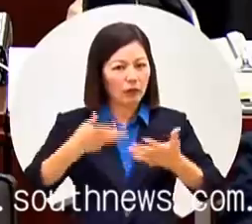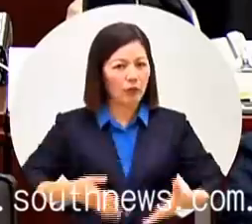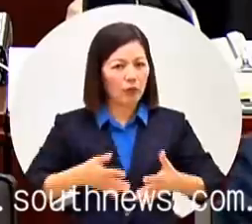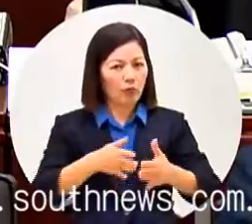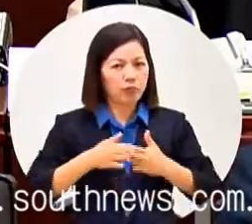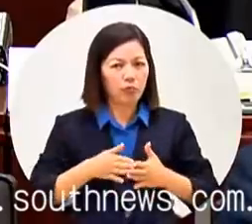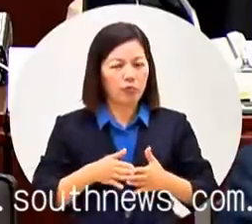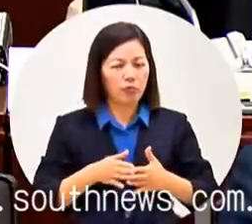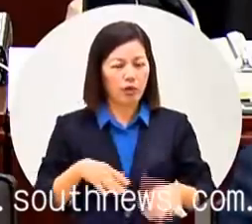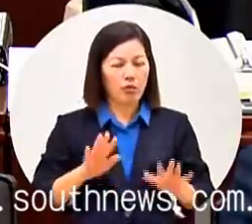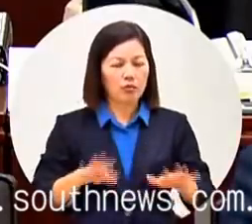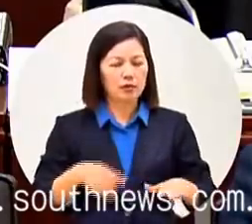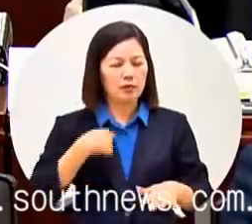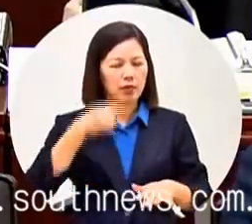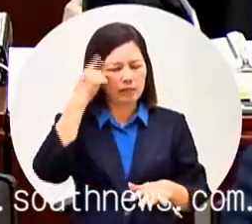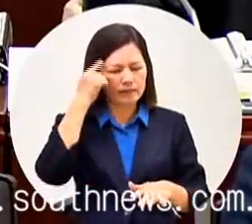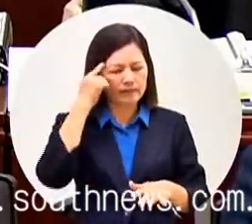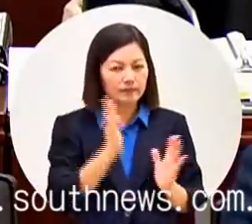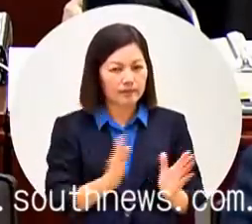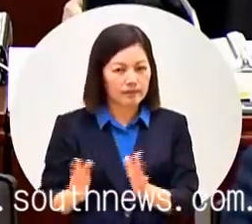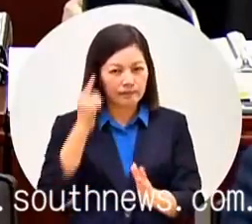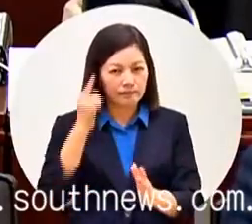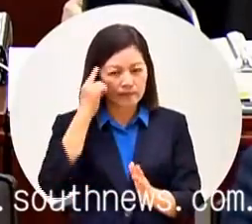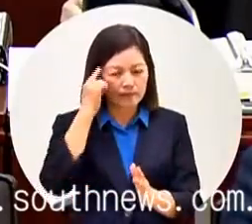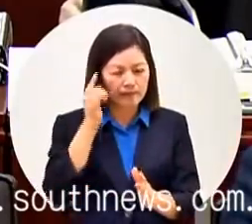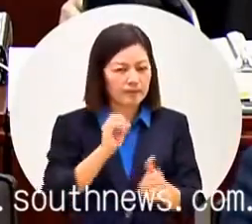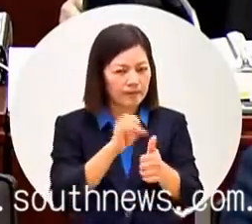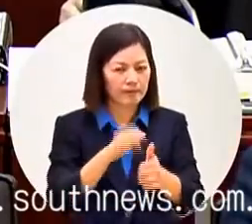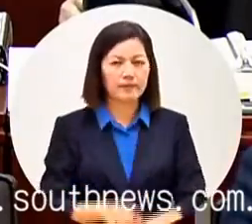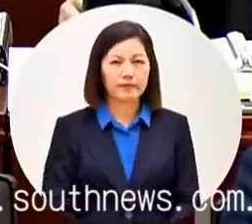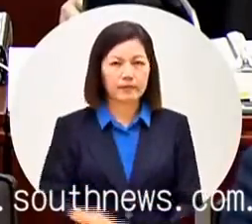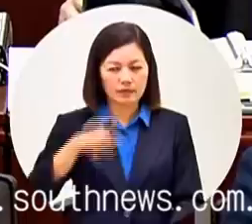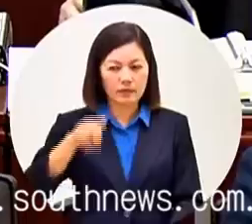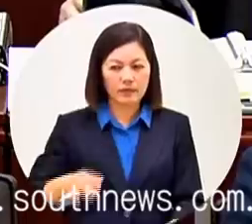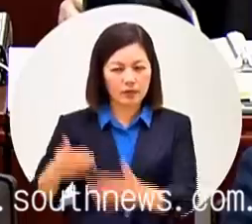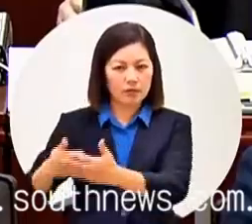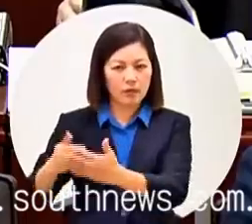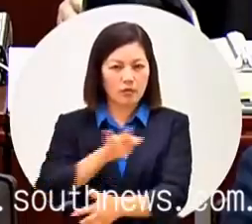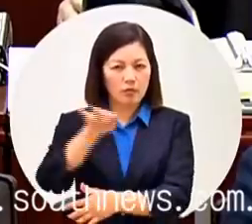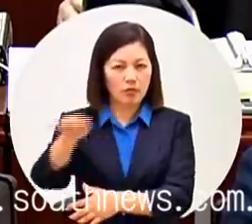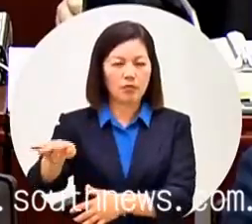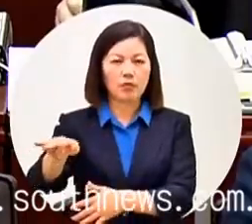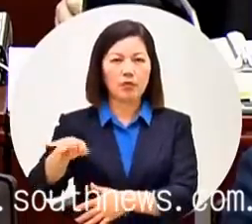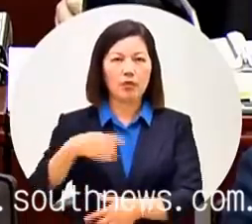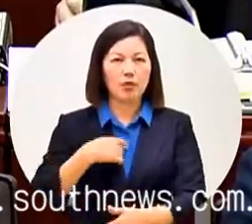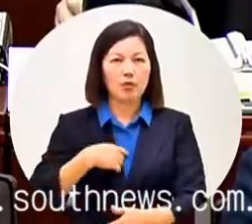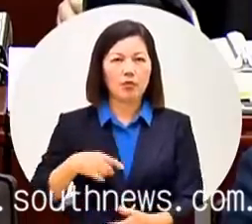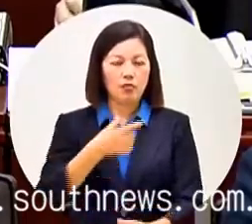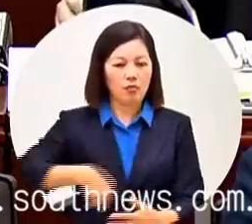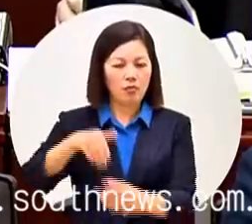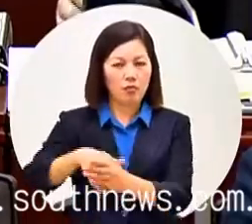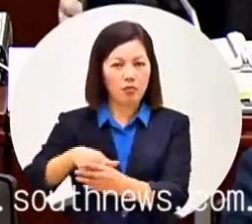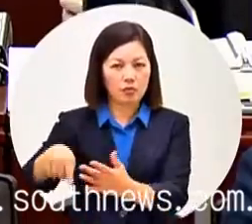我的理念讲给大家听。第二个，我们这一趟去中国大陆，我讲得很清楚，跟我选举的时候从来